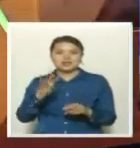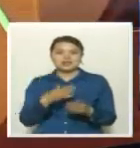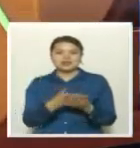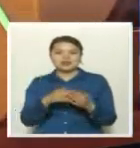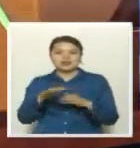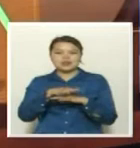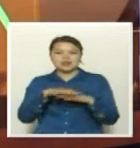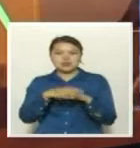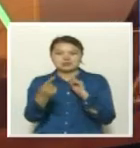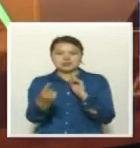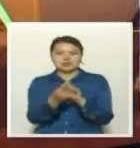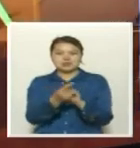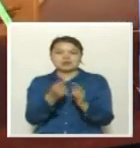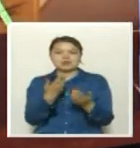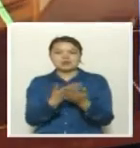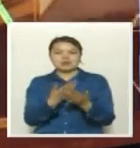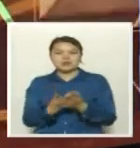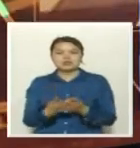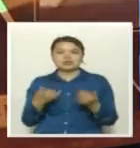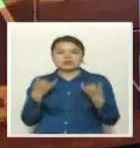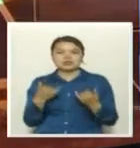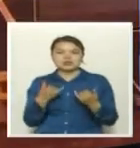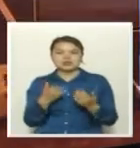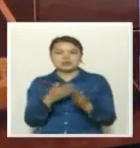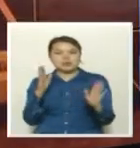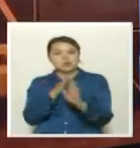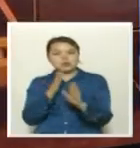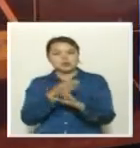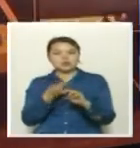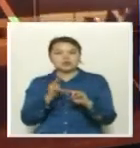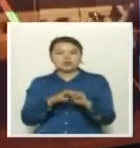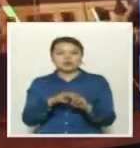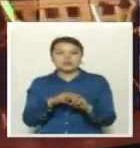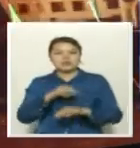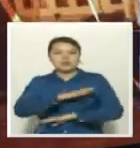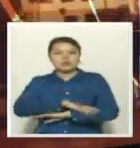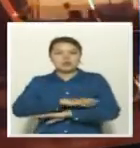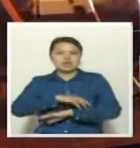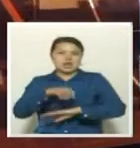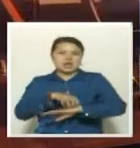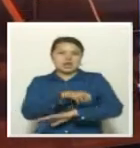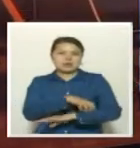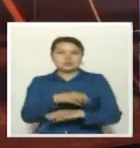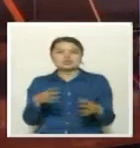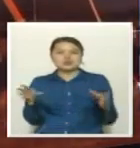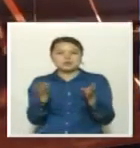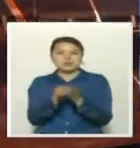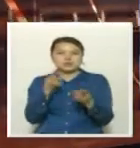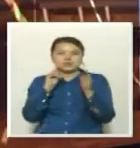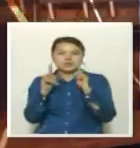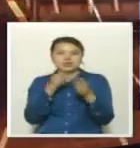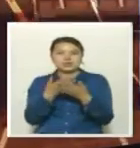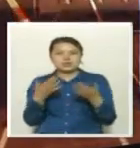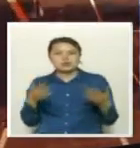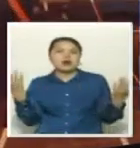қызметін халыққа кеңінен насихаттау. Шараға облыстық табиғи монополияларды реттеу комитетінің өкілдері де атсалысып, жасап жатқан